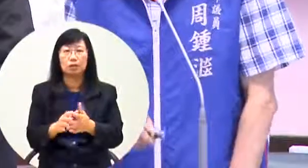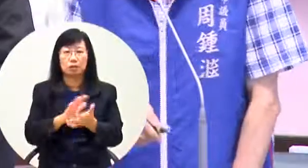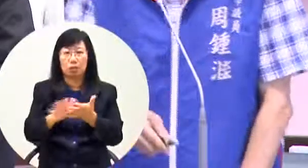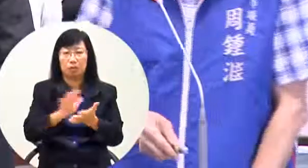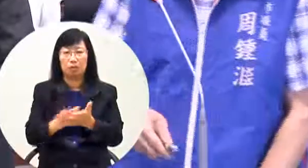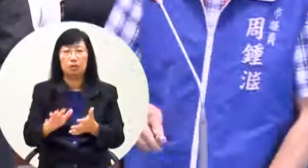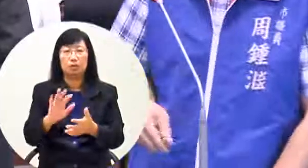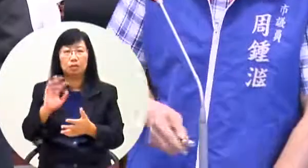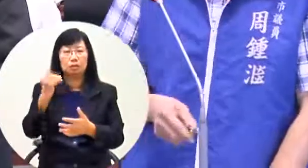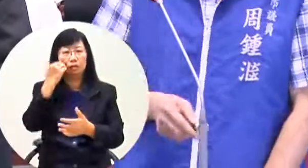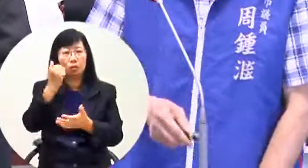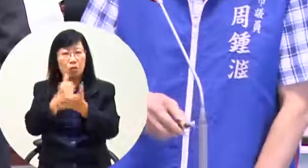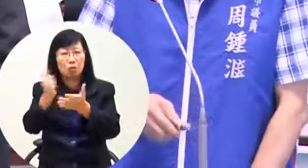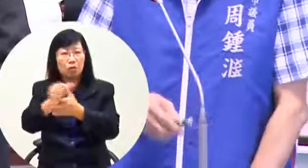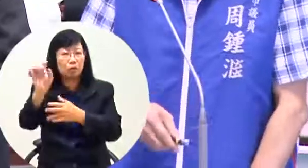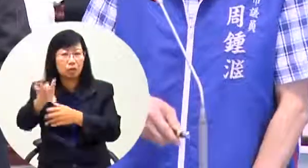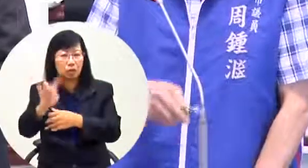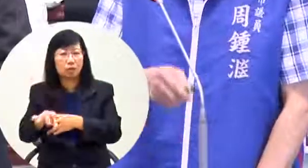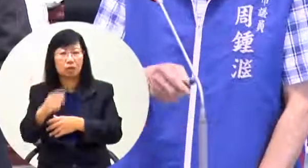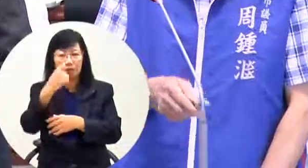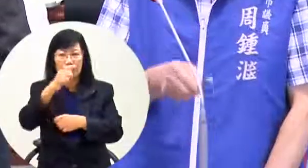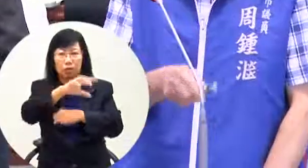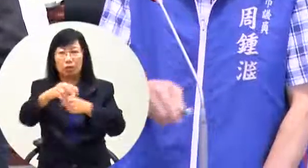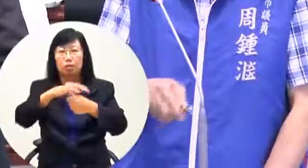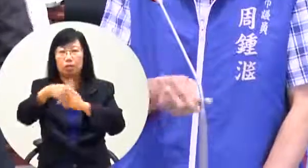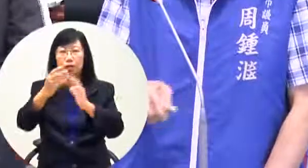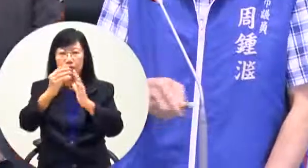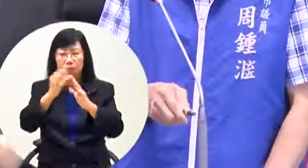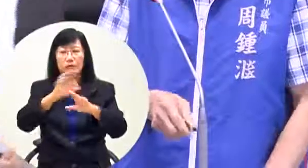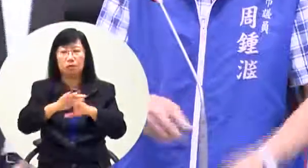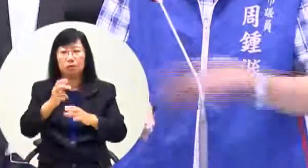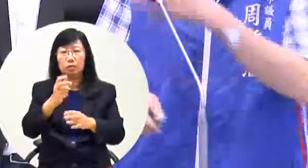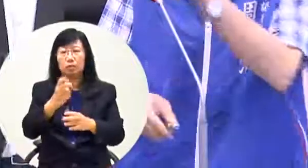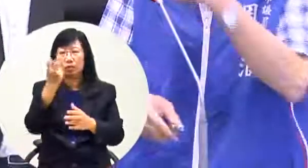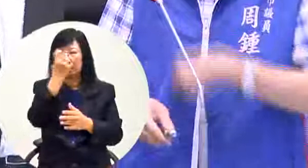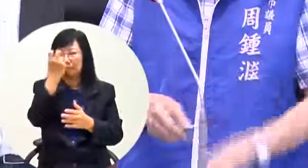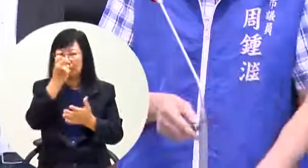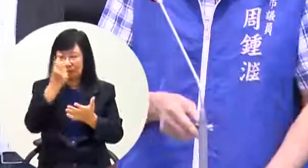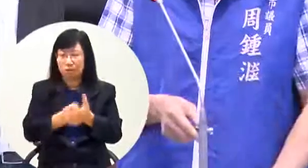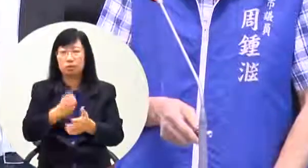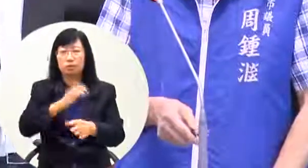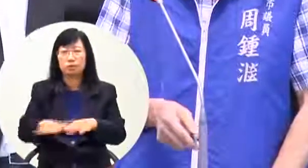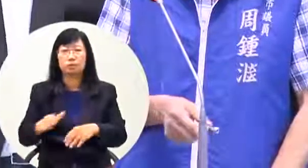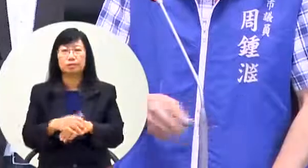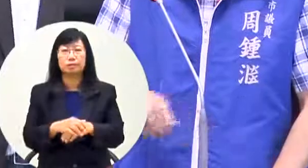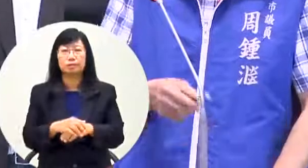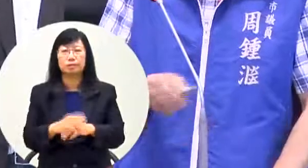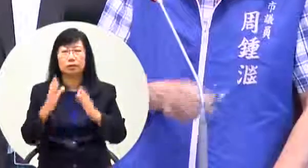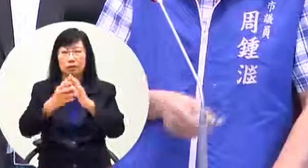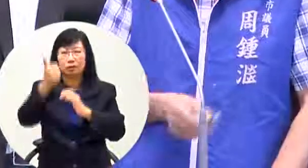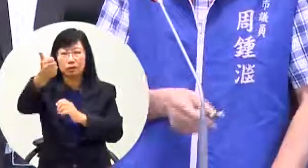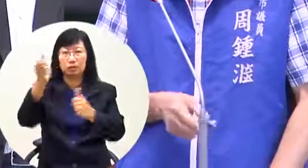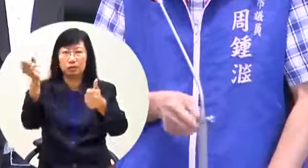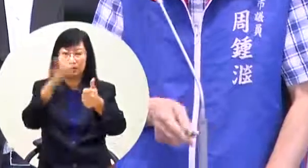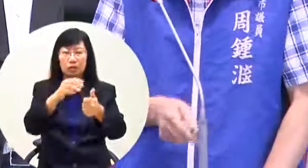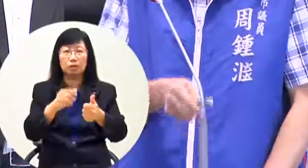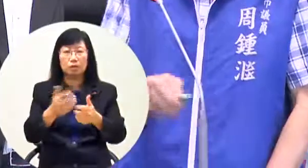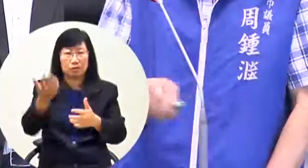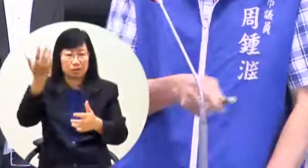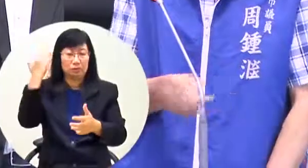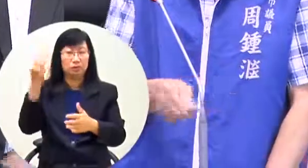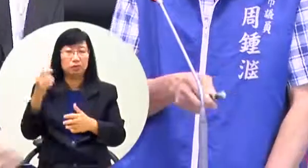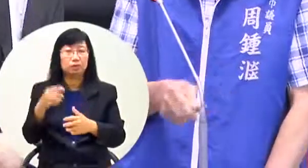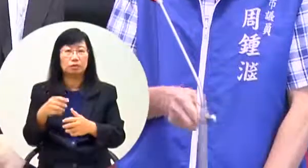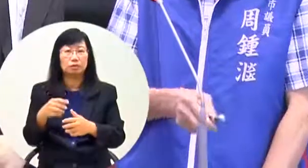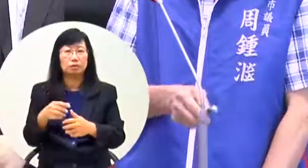保局这边一定都是严格审查，一定都是严格审查。 市长，我就跟你讲，也许那时候我们都不是现在的这个角色了哈。